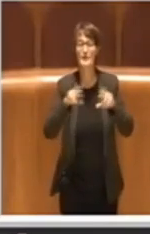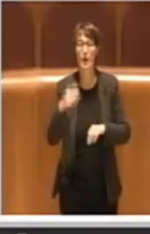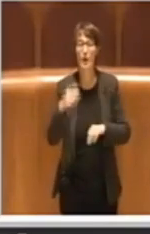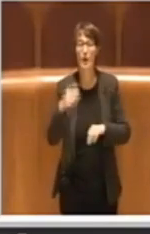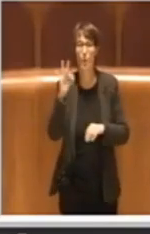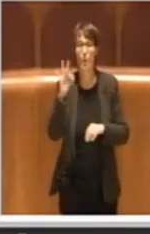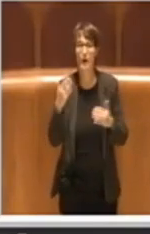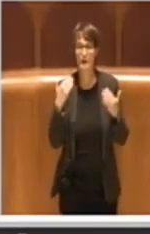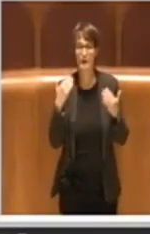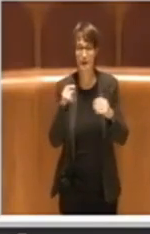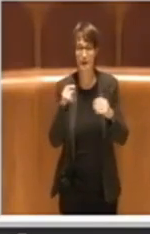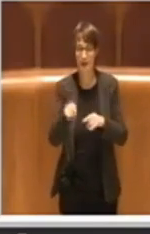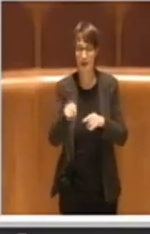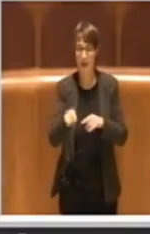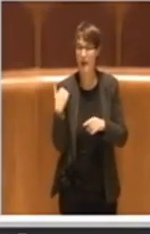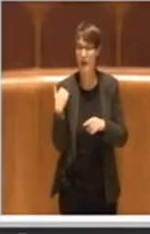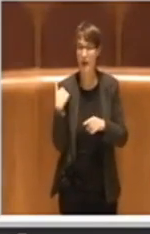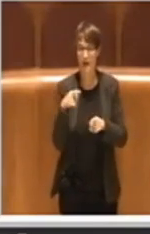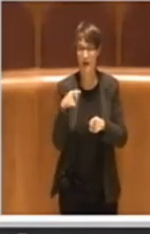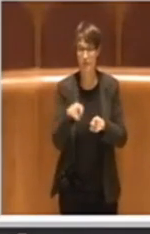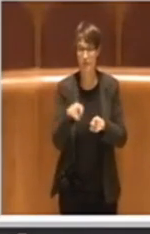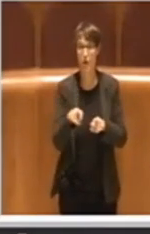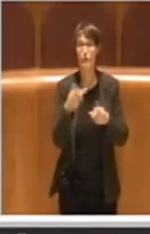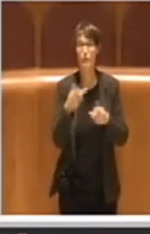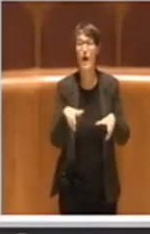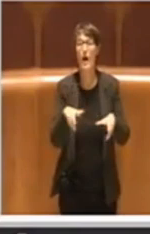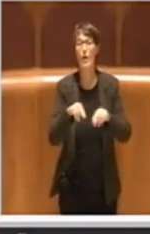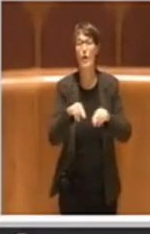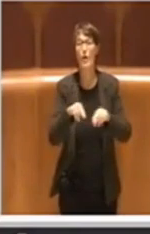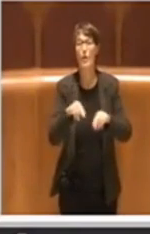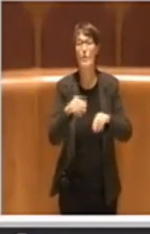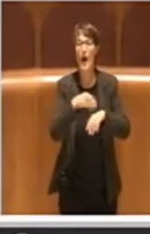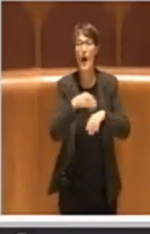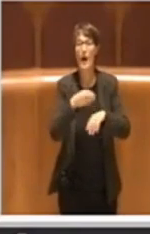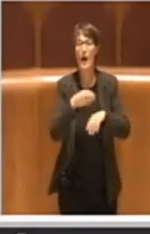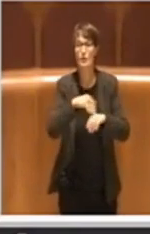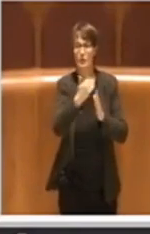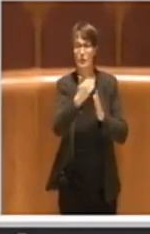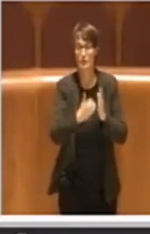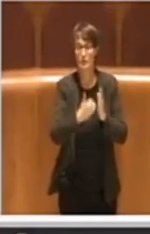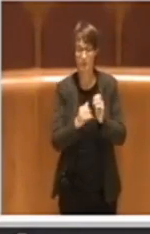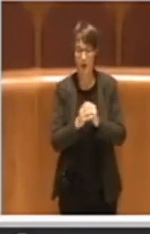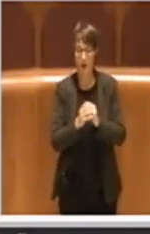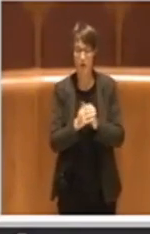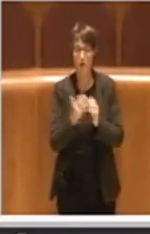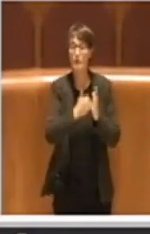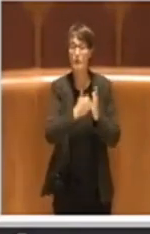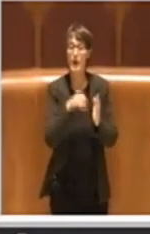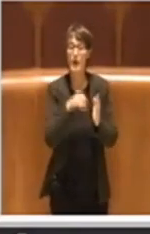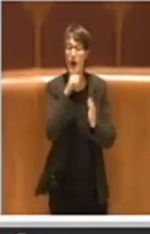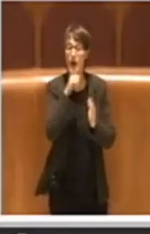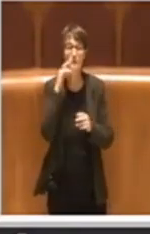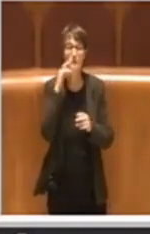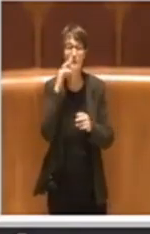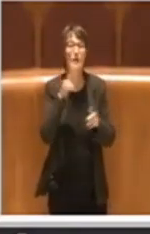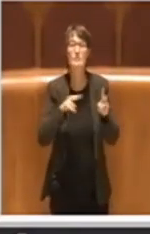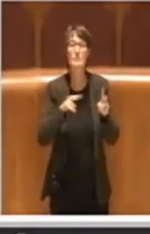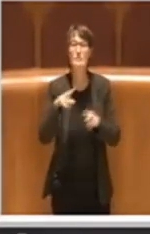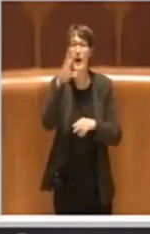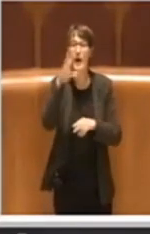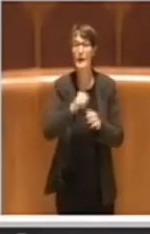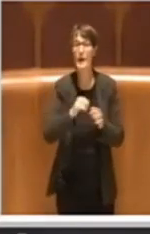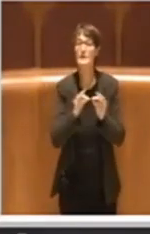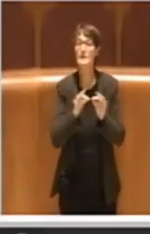aggiornamento di questo piano il piano ha due obiettivi fondamentalmente determina quelle misure che servono a ricondurre la